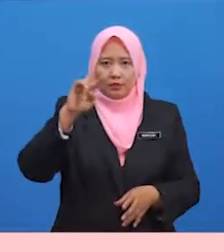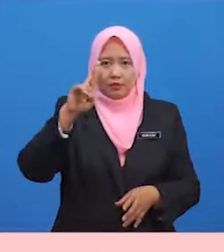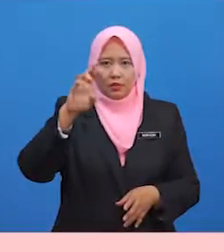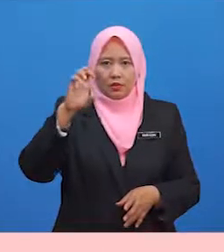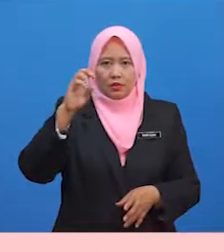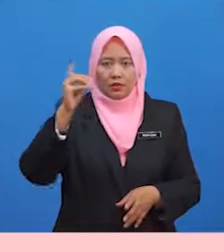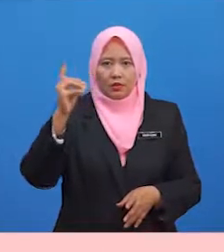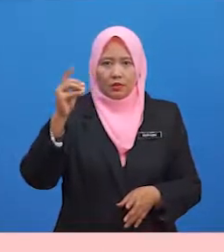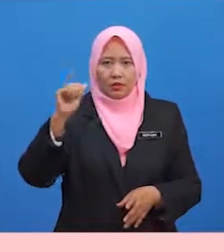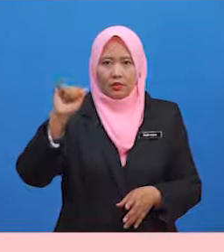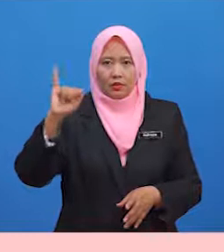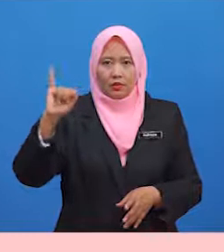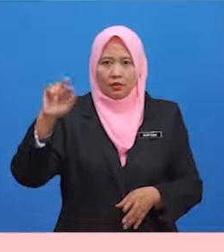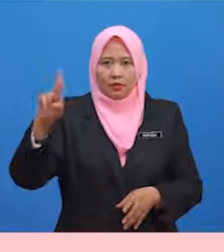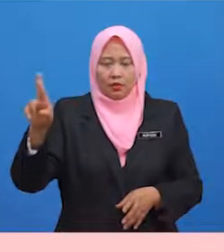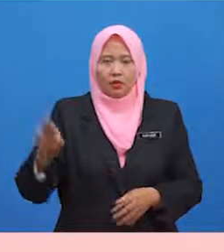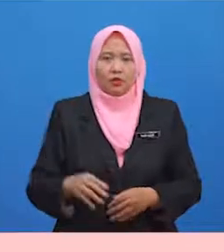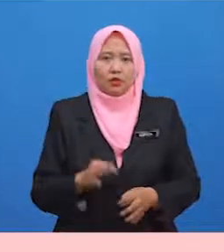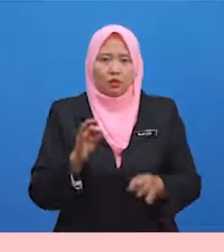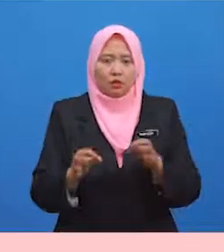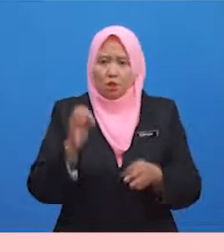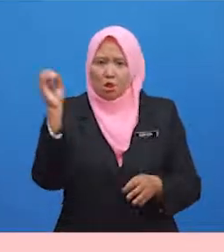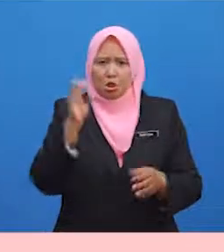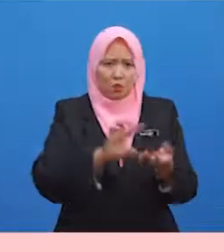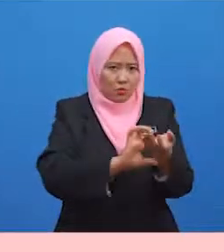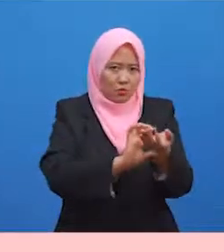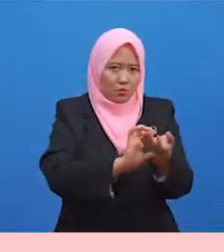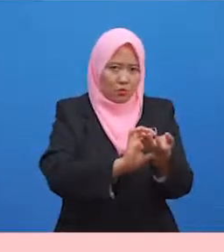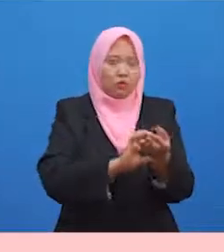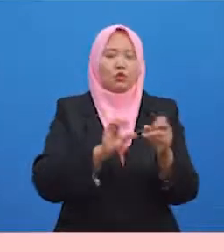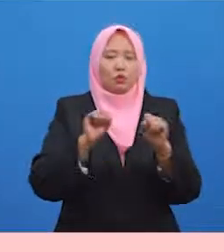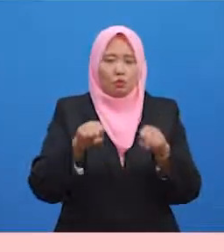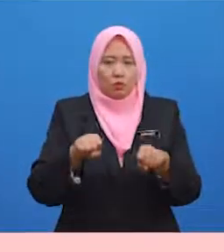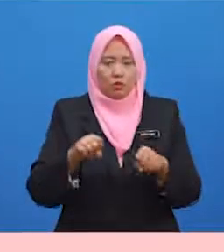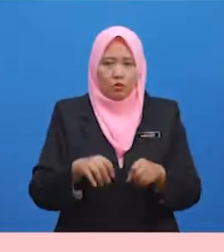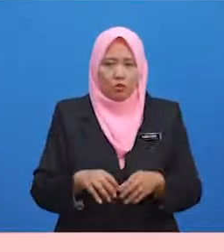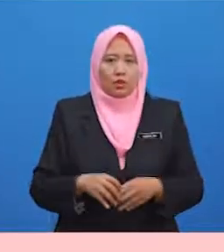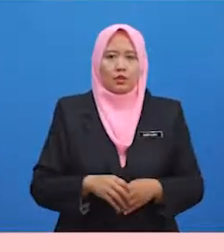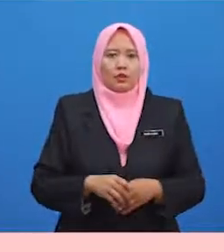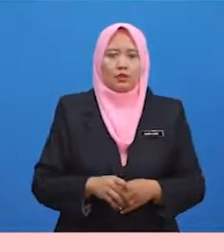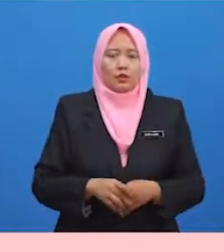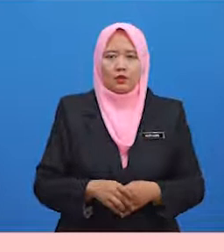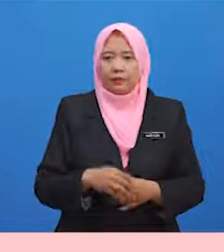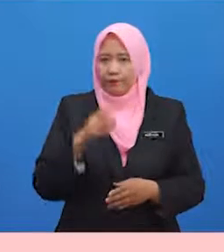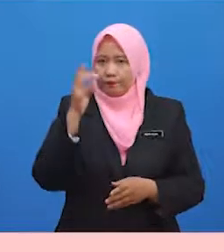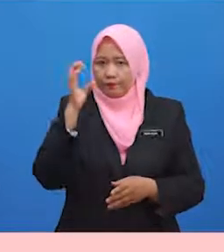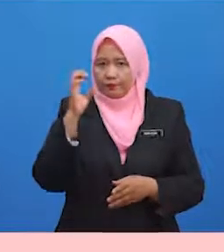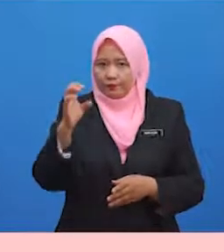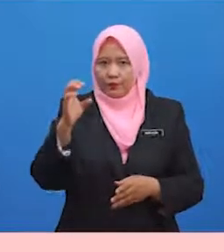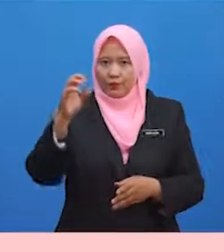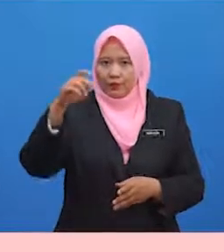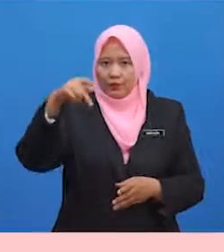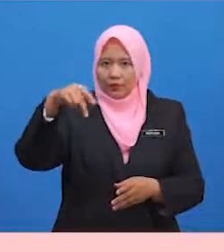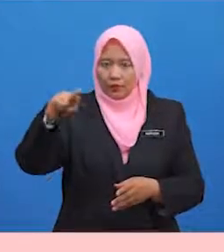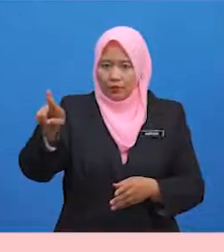Sekiranya tiada denyutan, penilai boleh melakukan bantuan pernafasan cardiopulmonary resuscitation.